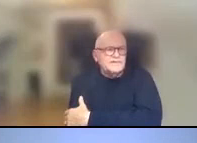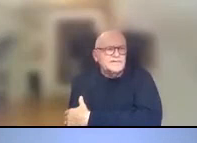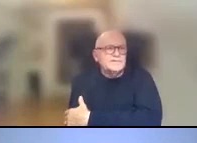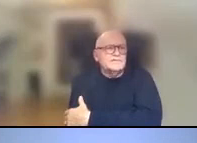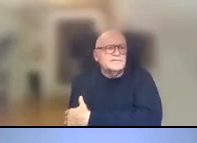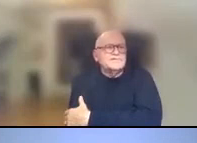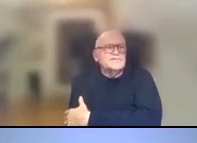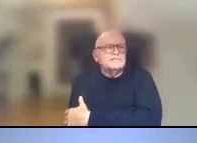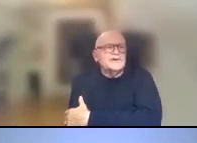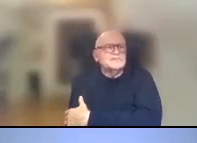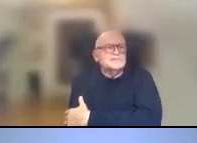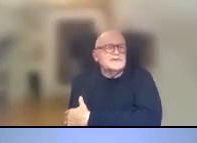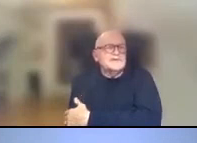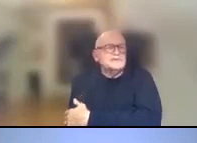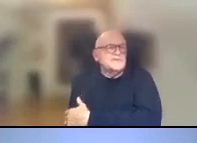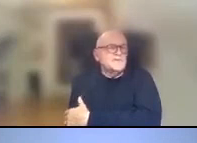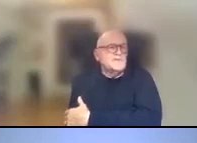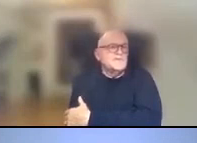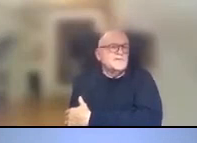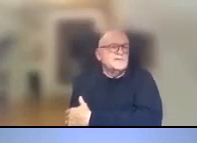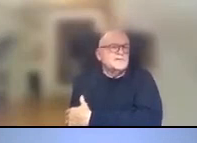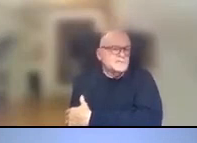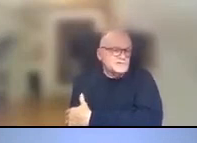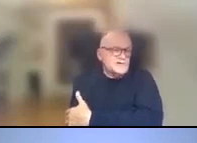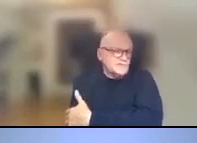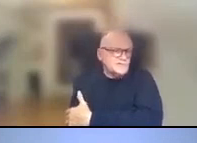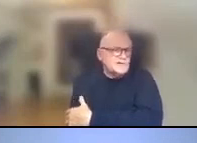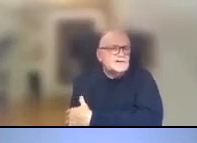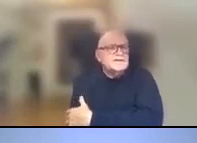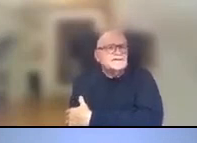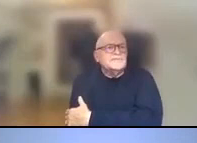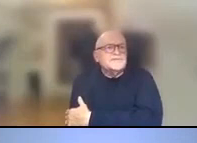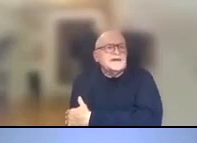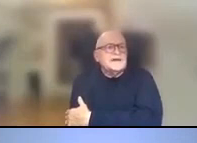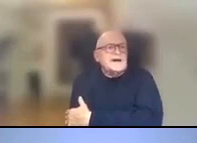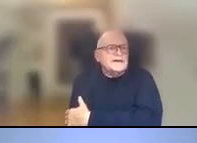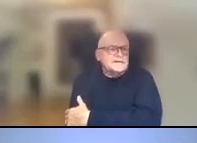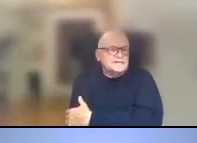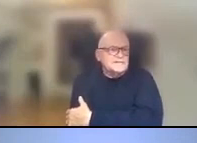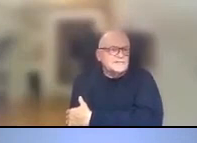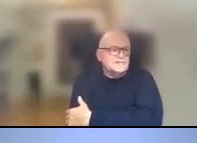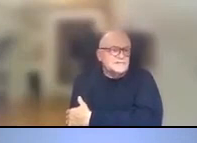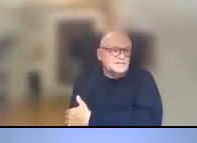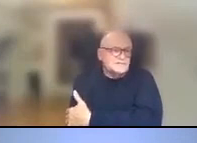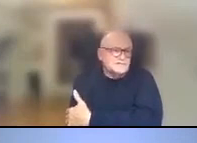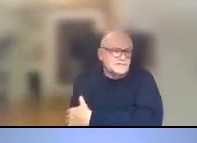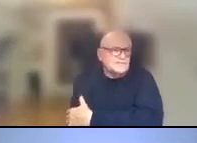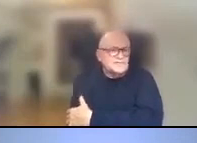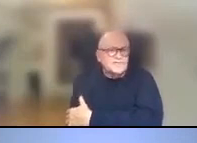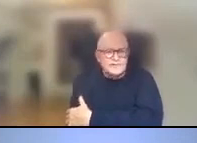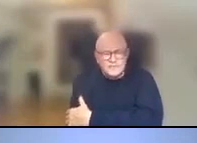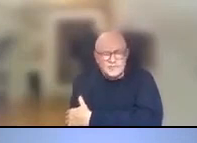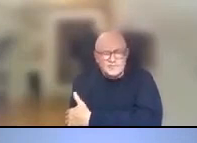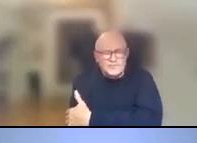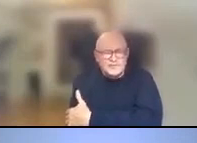Bearbeiterin dieses Vertrages ist dann der Geschäftsführung vorgelegt hat und die Geschäftsführung hat den Vertrag einkassiert und